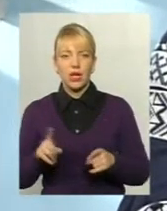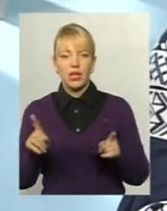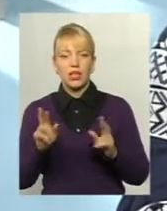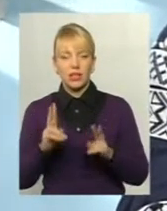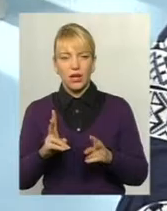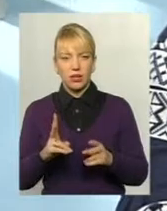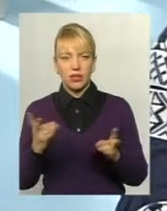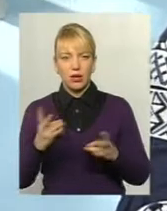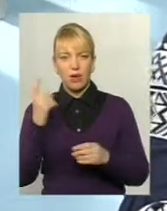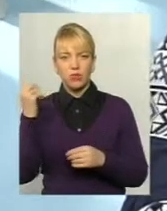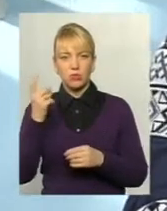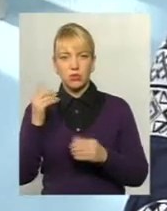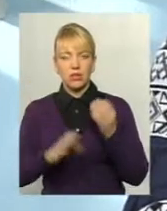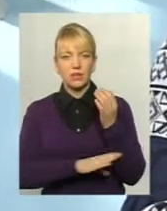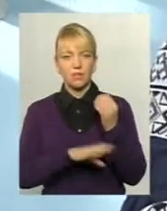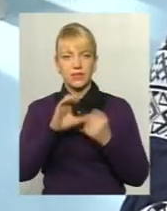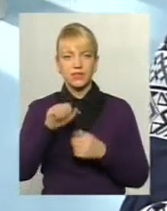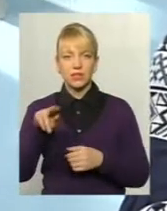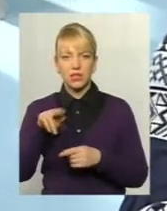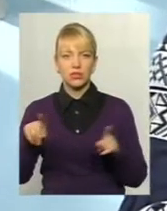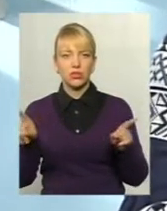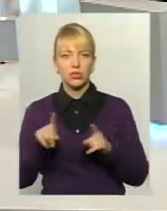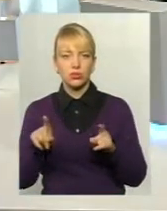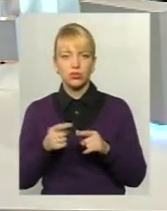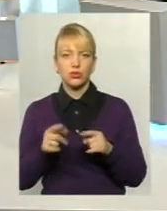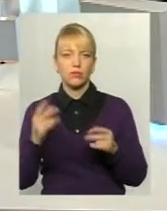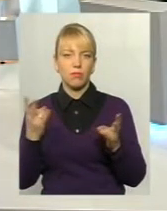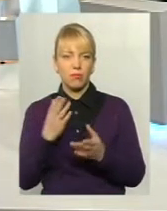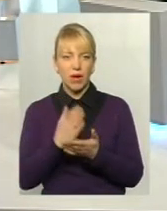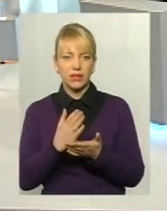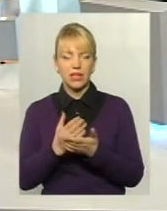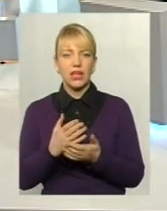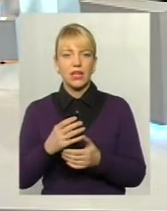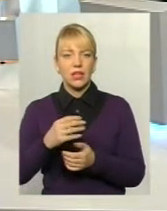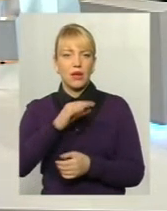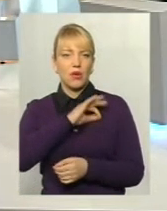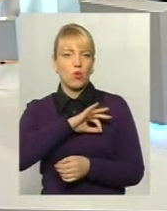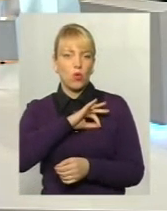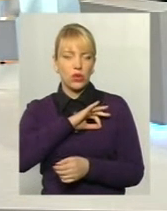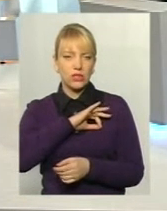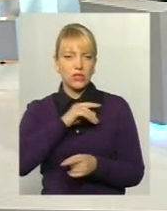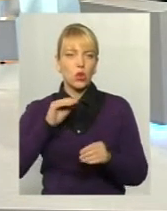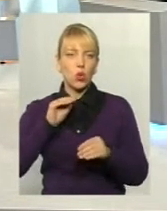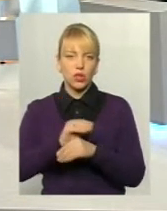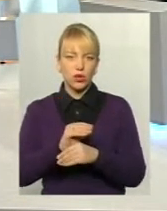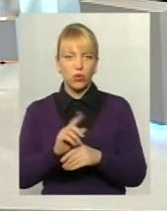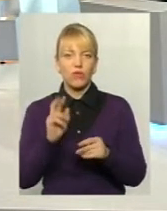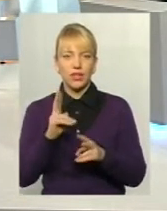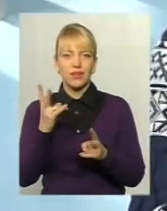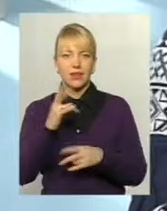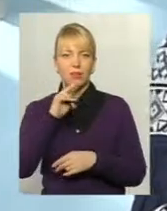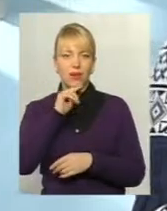господарювати у саду для того, щоб дійсно мати звідти додаткову користь? Як треба економити? Тому що це